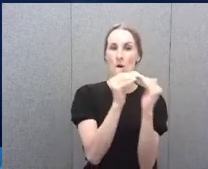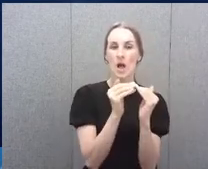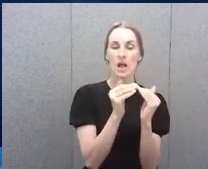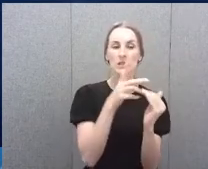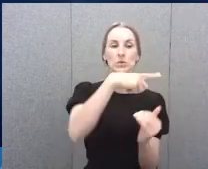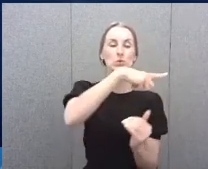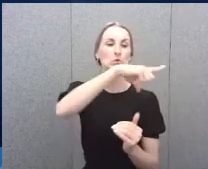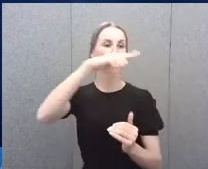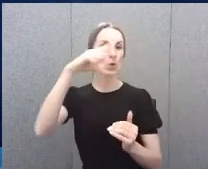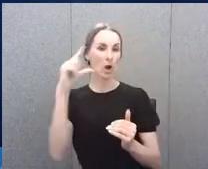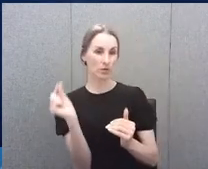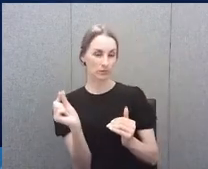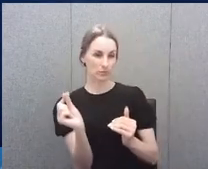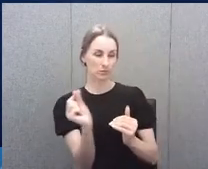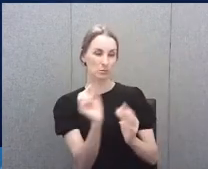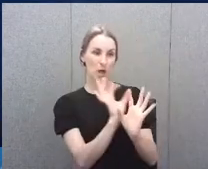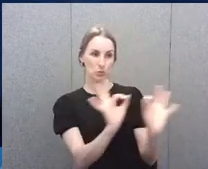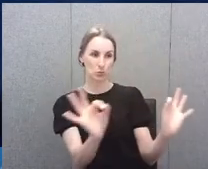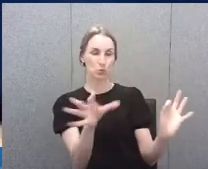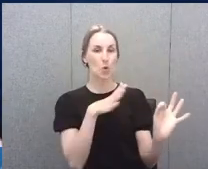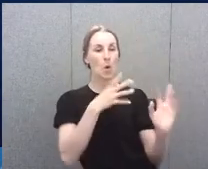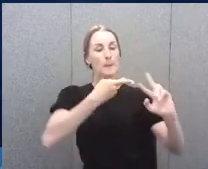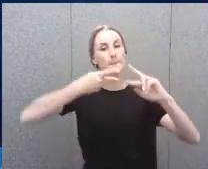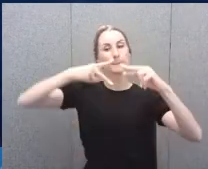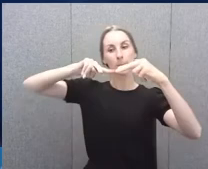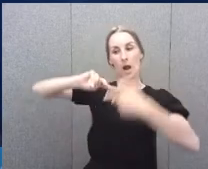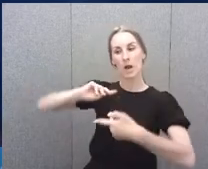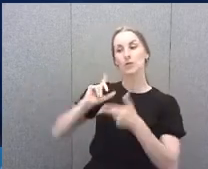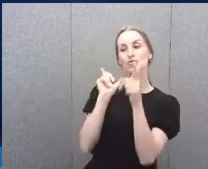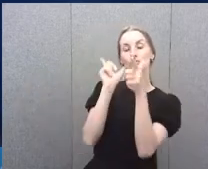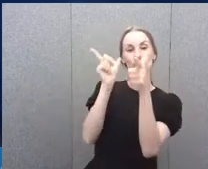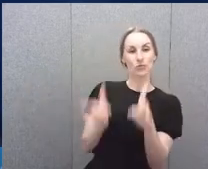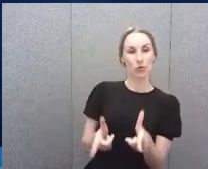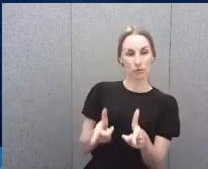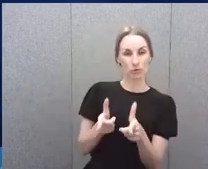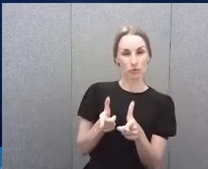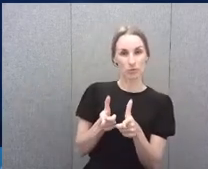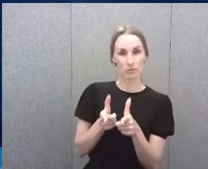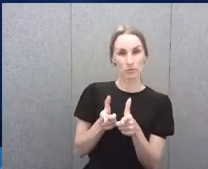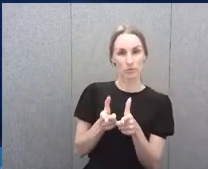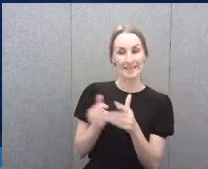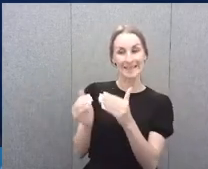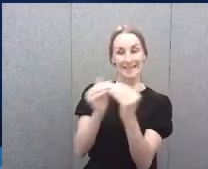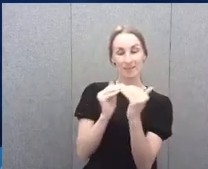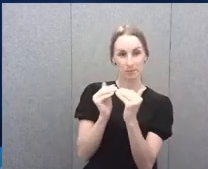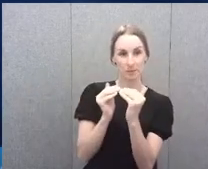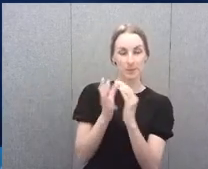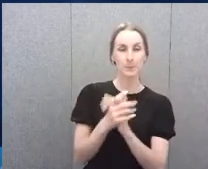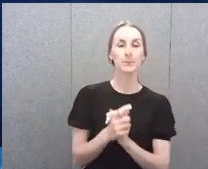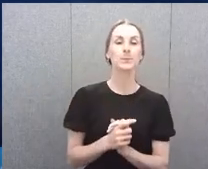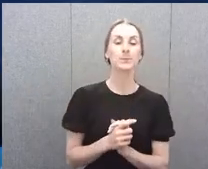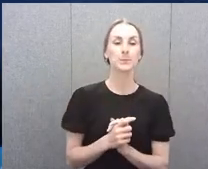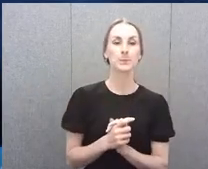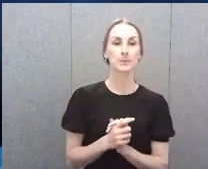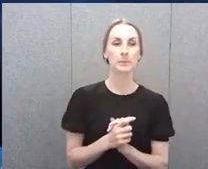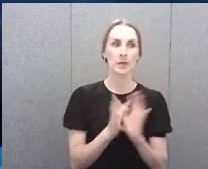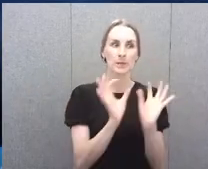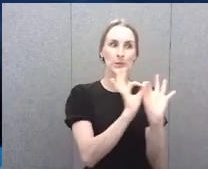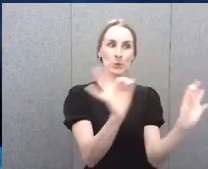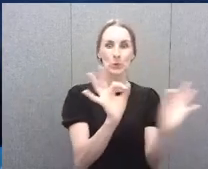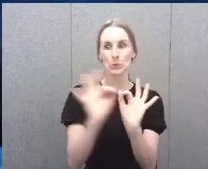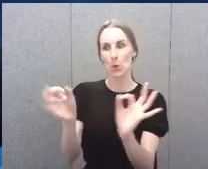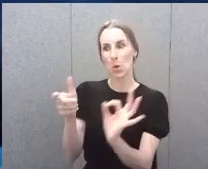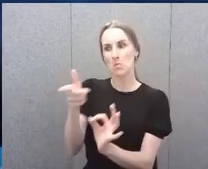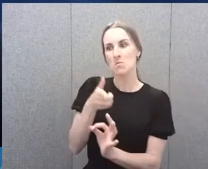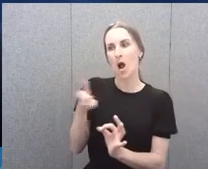вот это квази, в кавычках, участие женщин, которое нам удалось заменить на настоящее гендерное равенство,